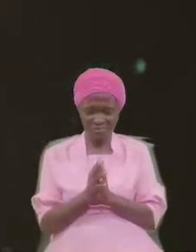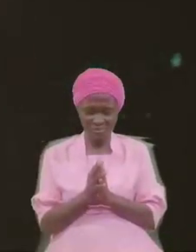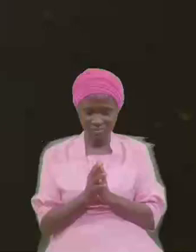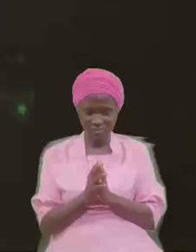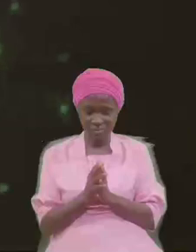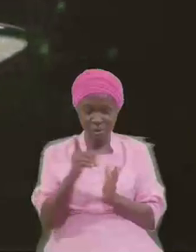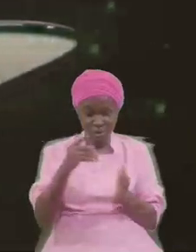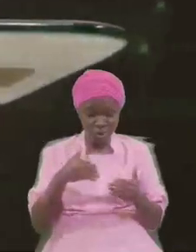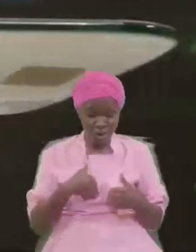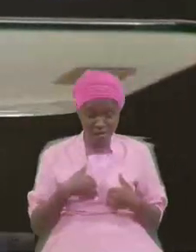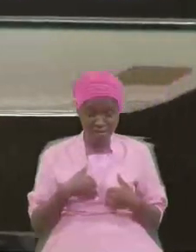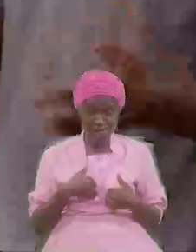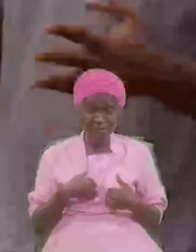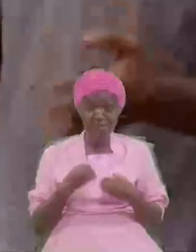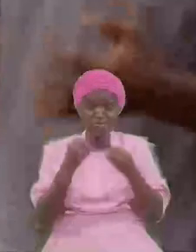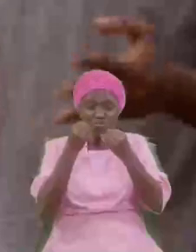Le diabète,